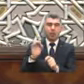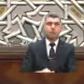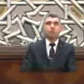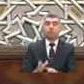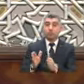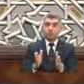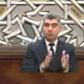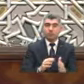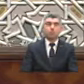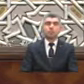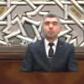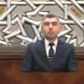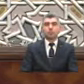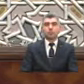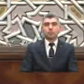الوزيرة.